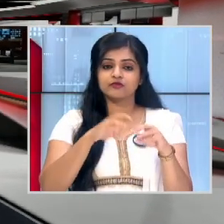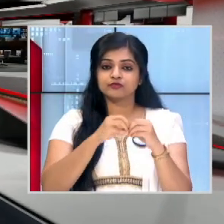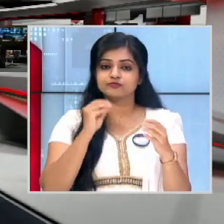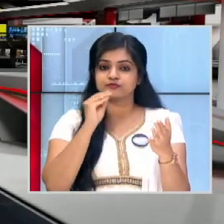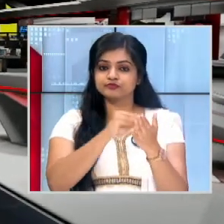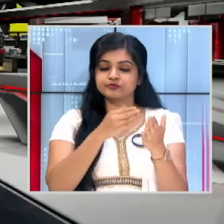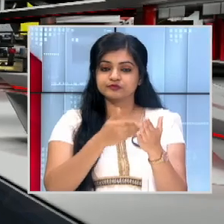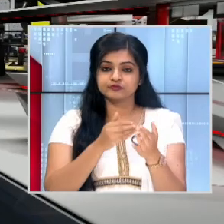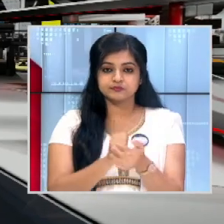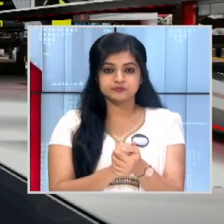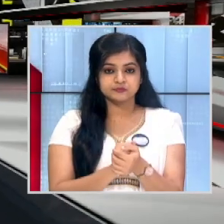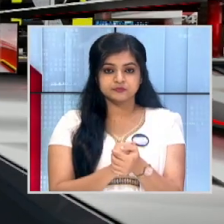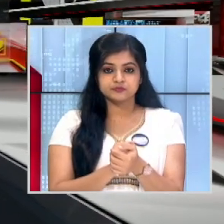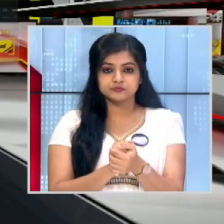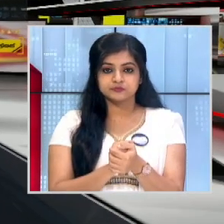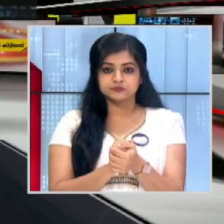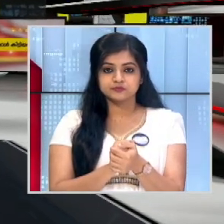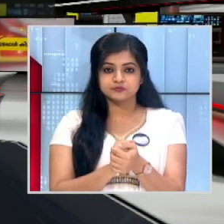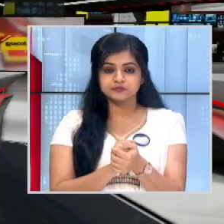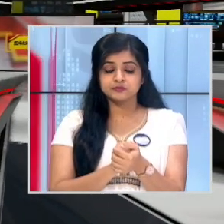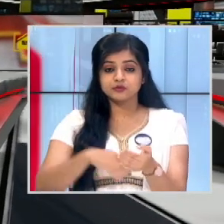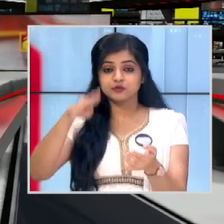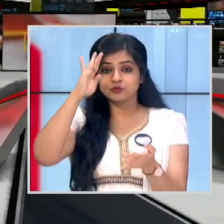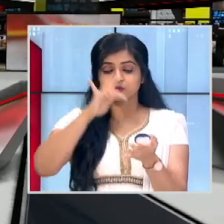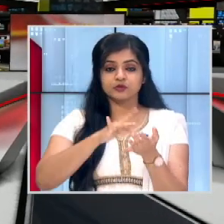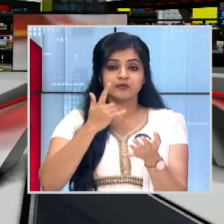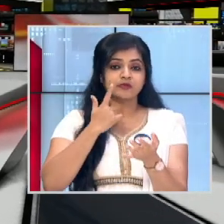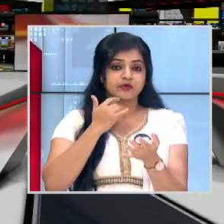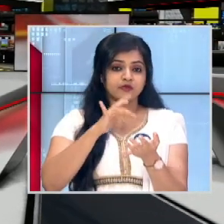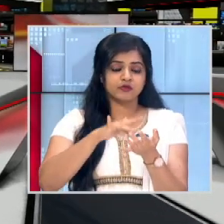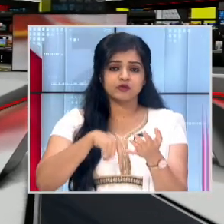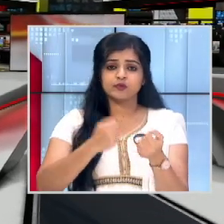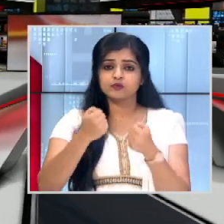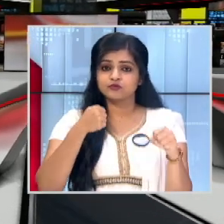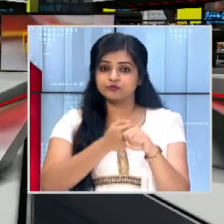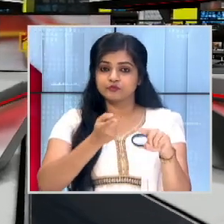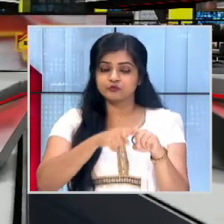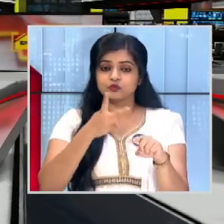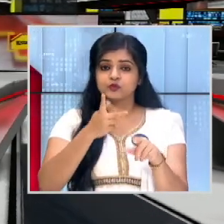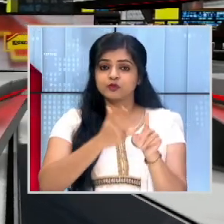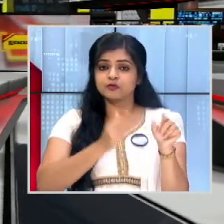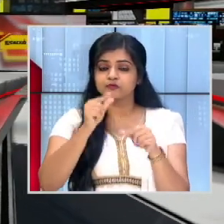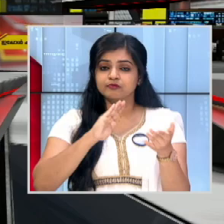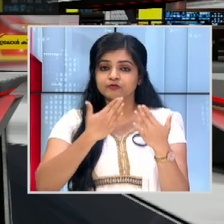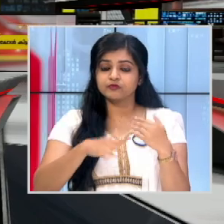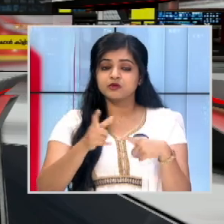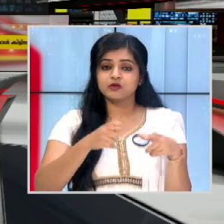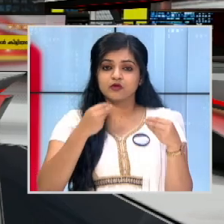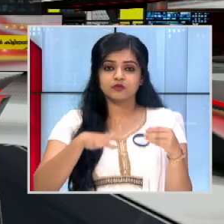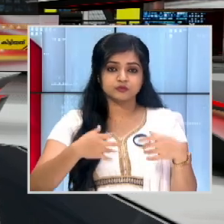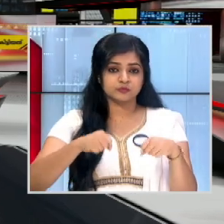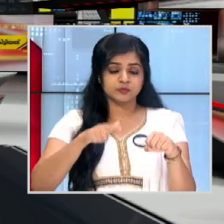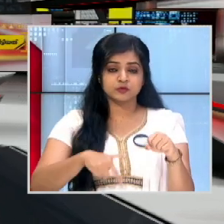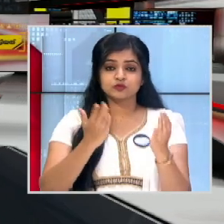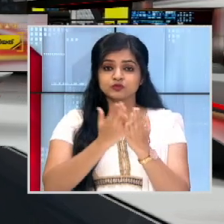ഉന്നയിച്ചിരിക്കുന്നത്. സജോ ദേവസിയാണ് വിവരങ്ങൾ നൽകിയത്. തൃശൂർ പറവട്ടാനിയിൽ വാഹനാപകടത്തിൽ 2 യുവാക്കൾ മരിച്ചു. നിയന്ത്രണം വിട്ട ബൈക്ക്